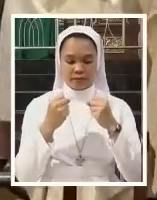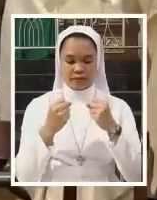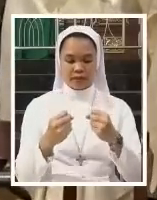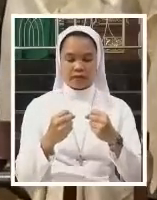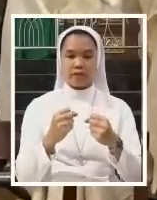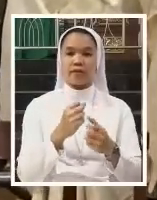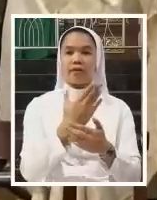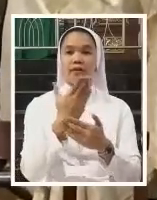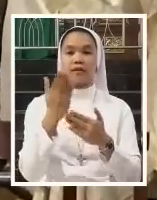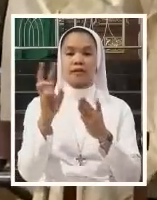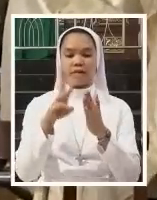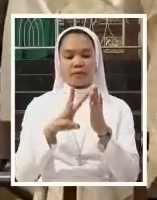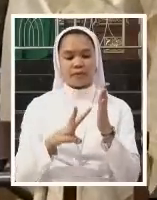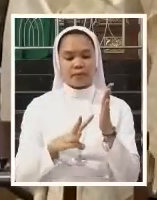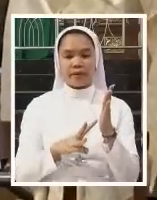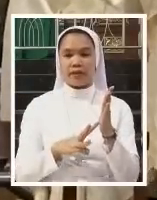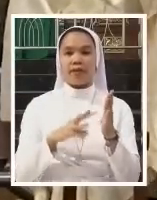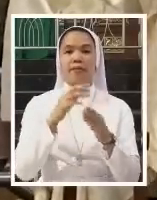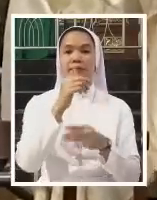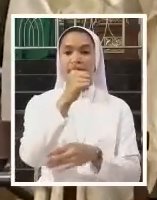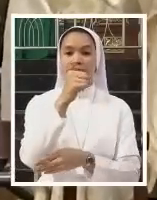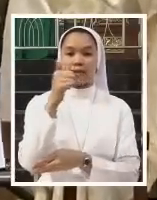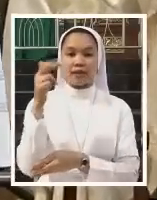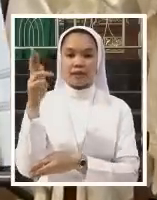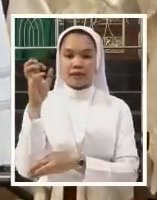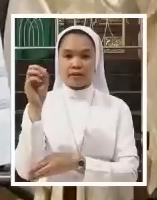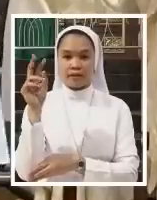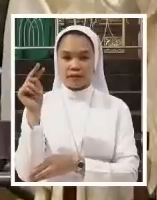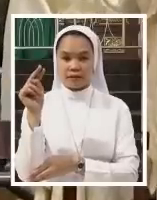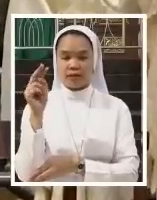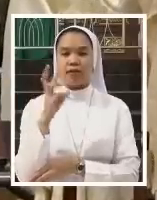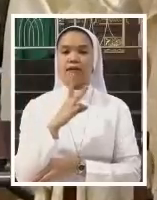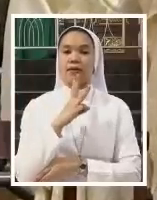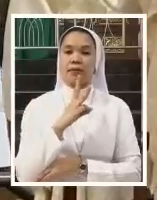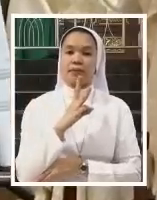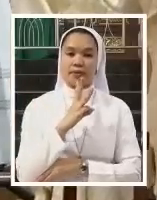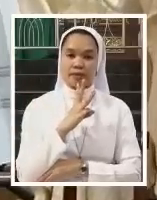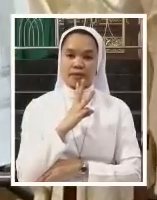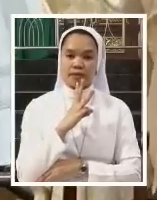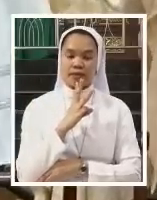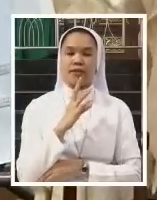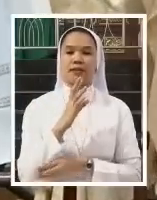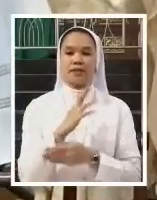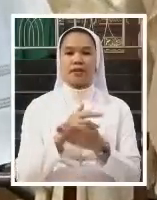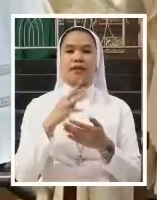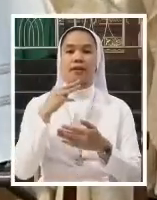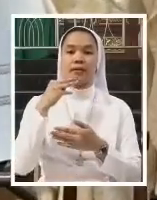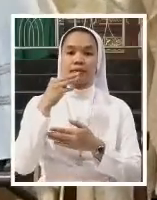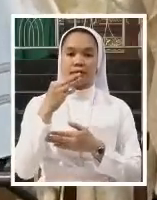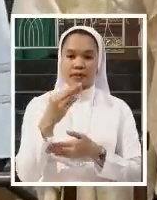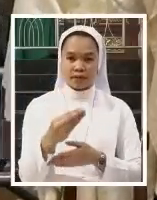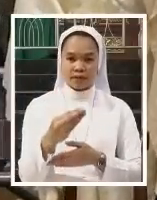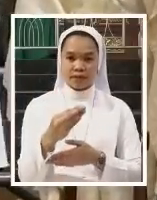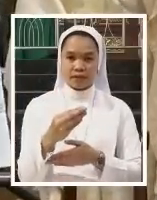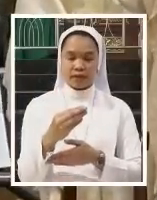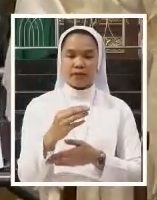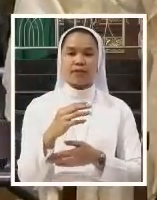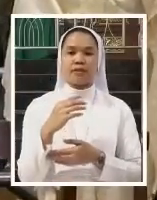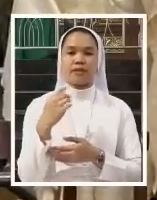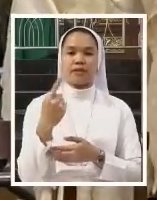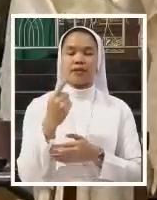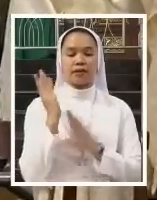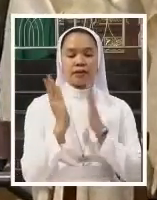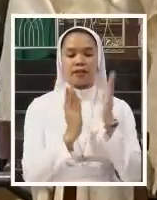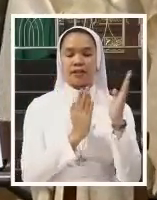imong kabutan, si Aaron hinugasan mo sa tubig asin lilalidan ni Moises, sa imong